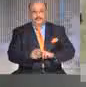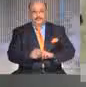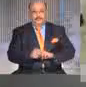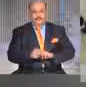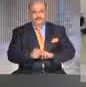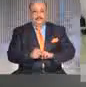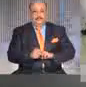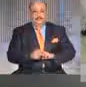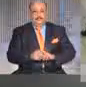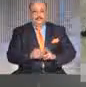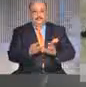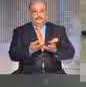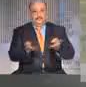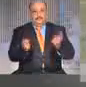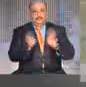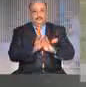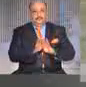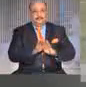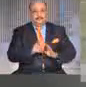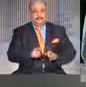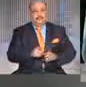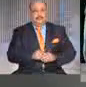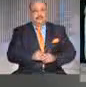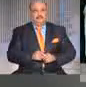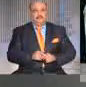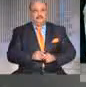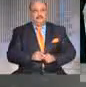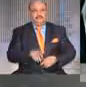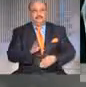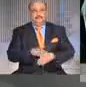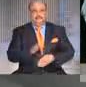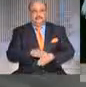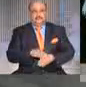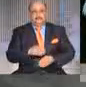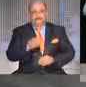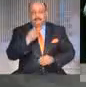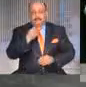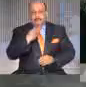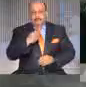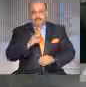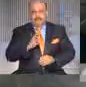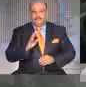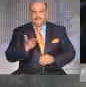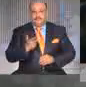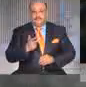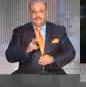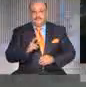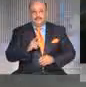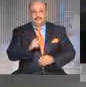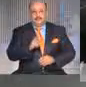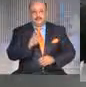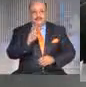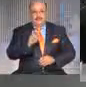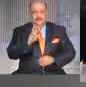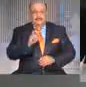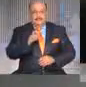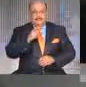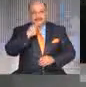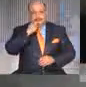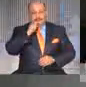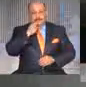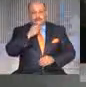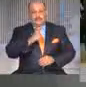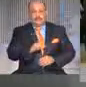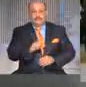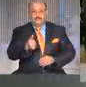على وقعها زوار البرج العثماني بالمهدية الذين جاءوا للتعرف على فوائد وقيمة زيت الزيتون. التظاهرة التي